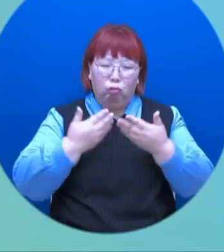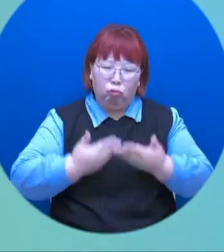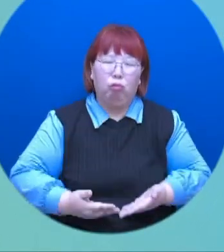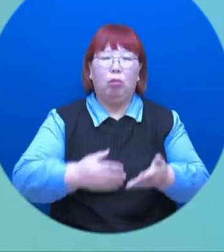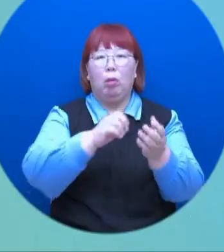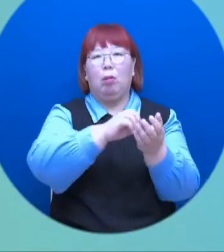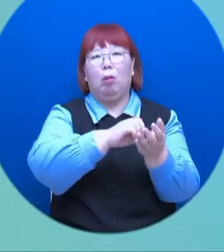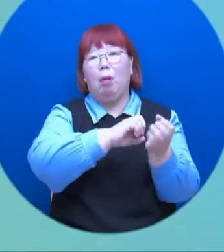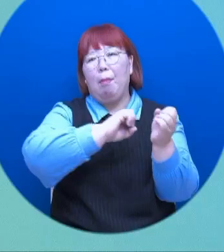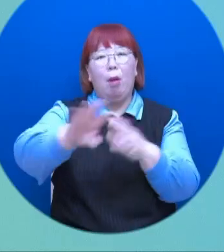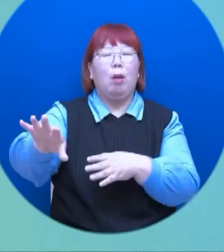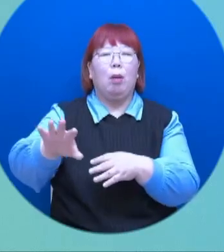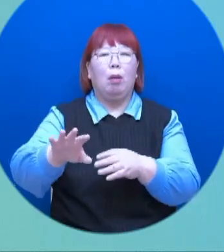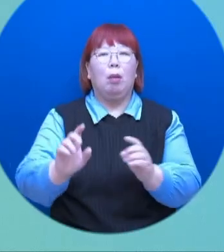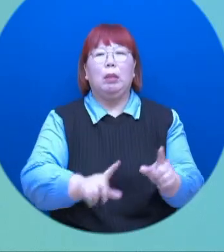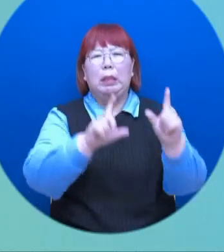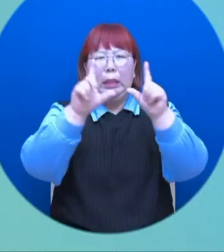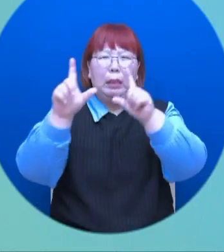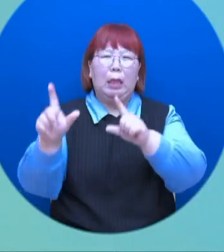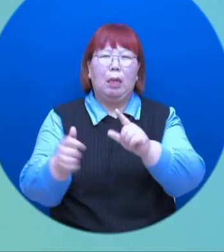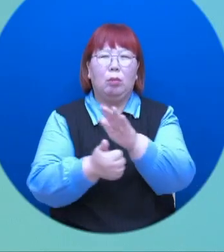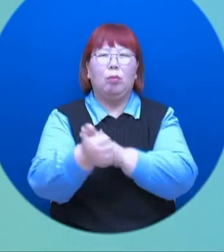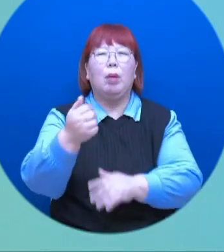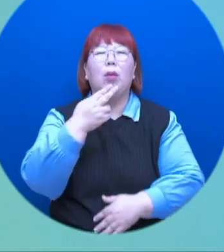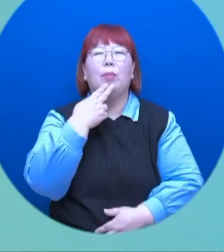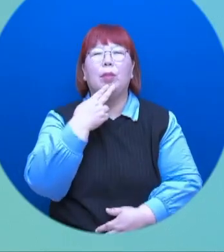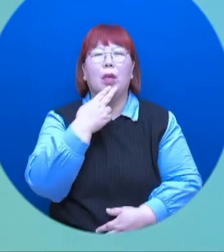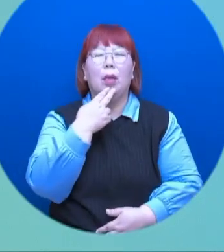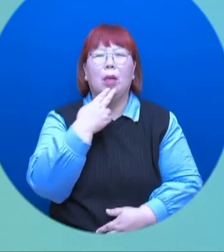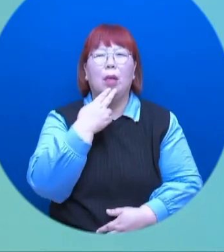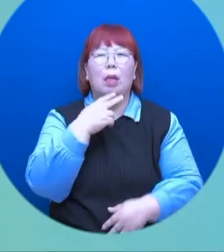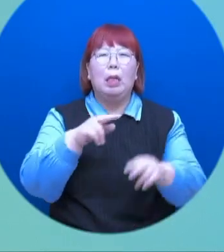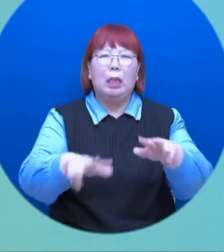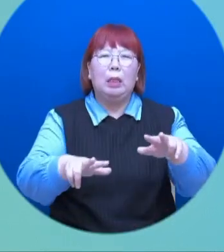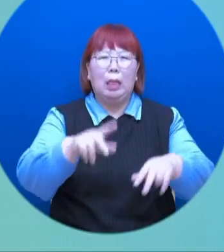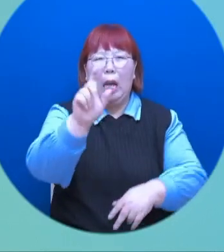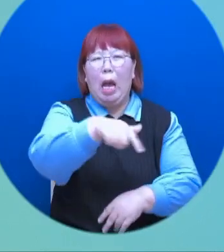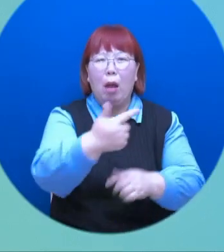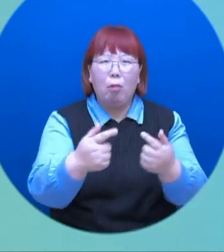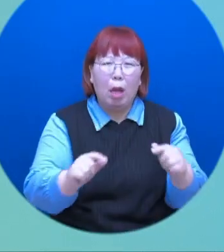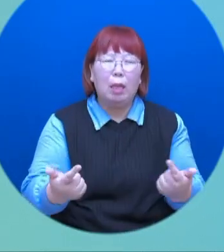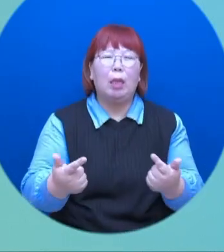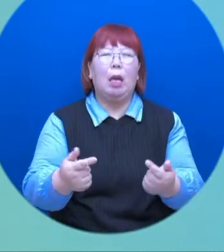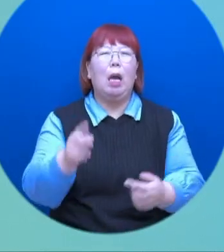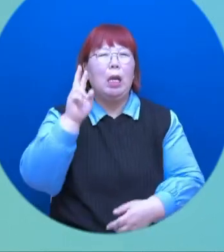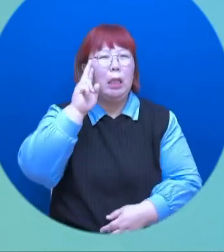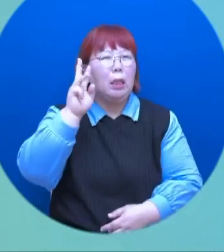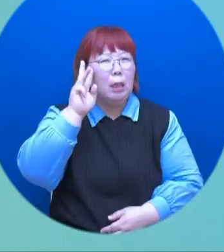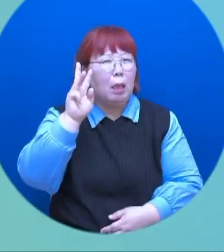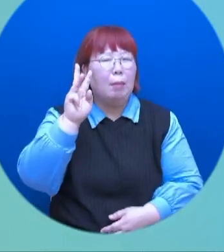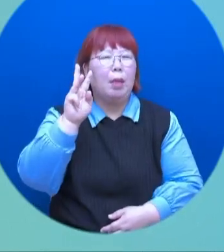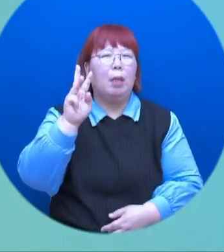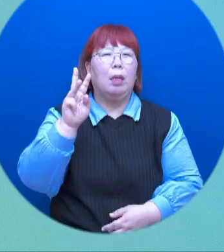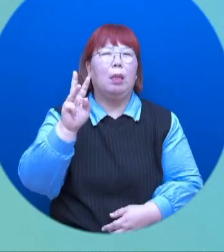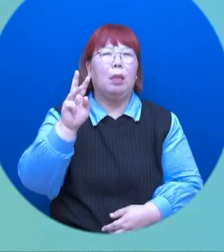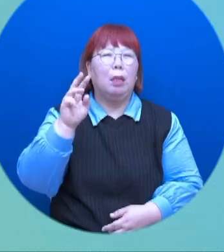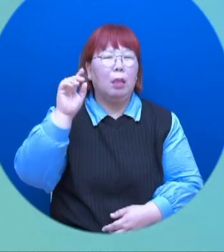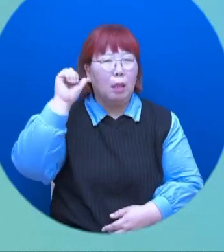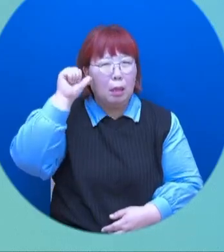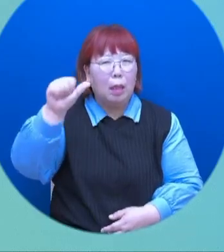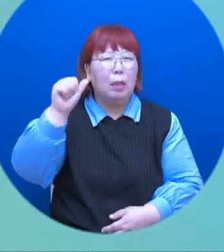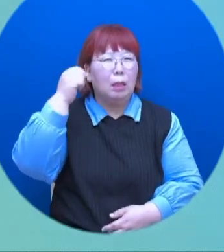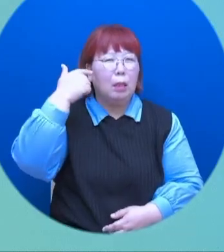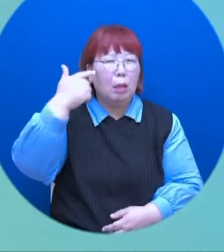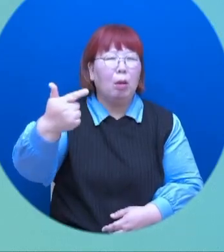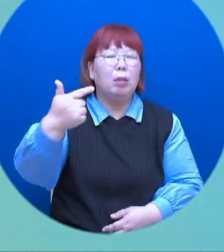말하죠. 살 여망이 끊어졌다. 하루가 아니라 이틀이 아니라 사흘이 아니라 닷새